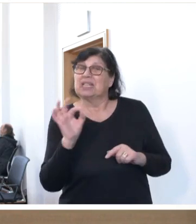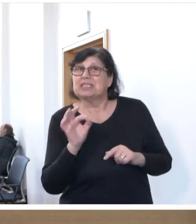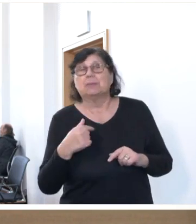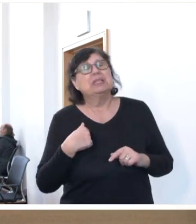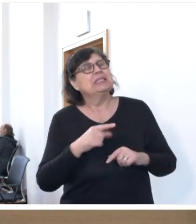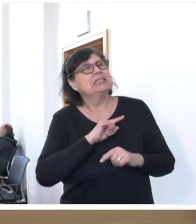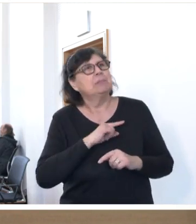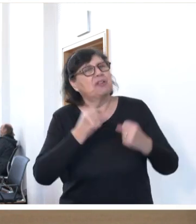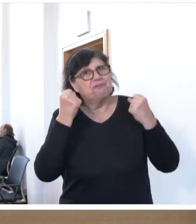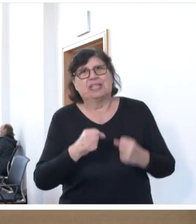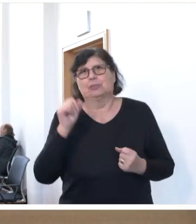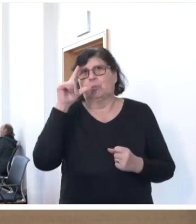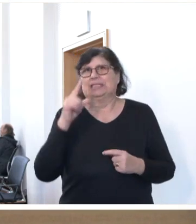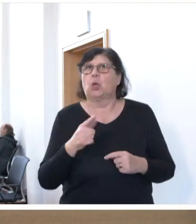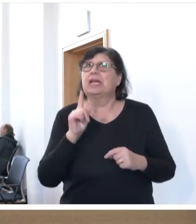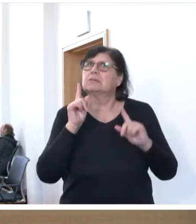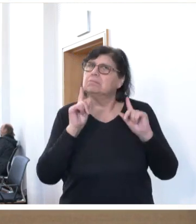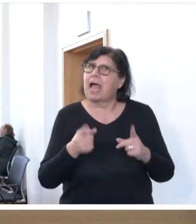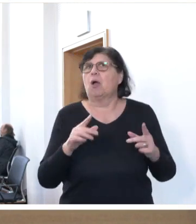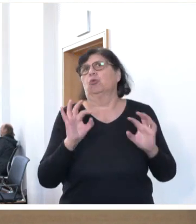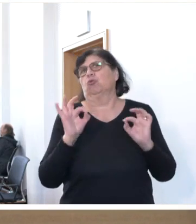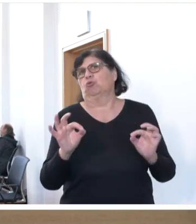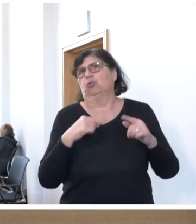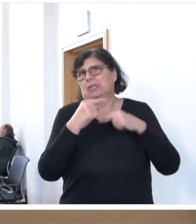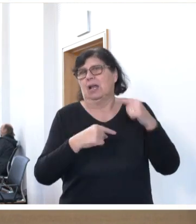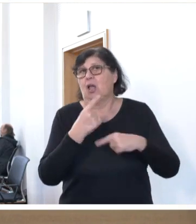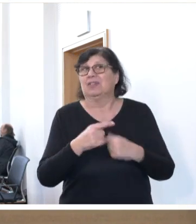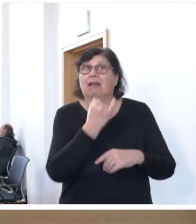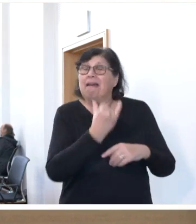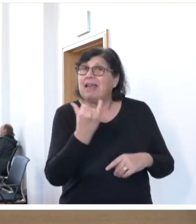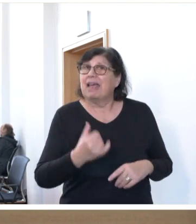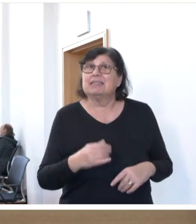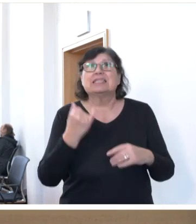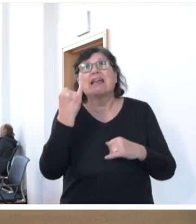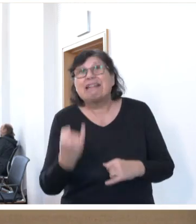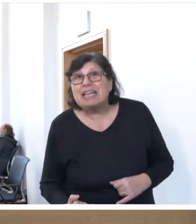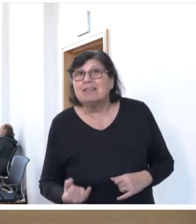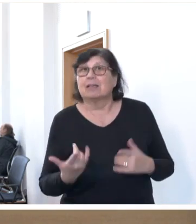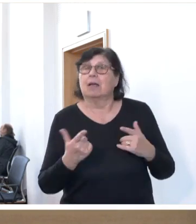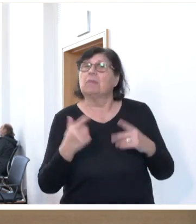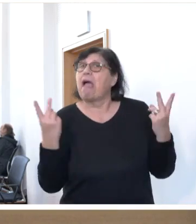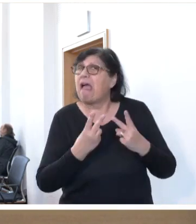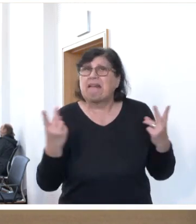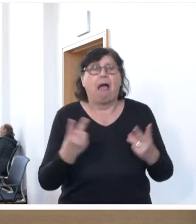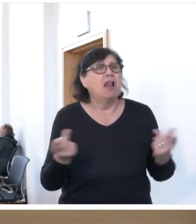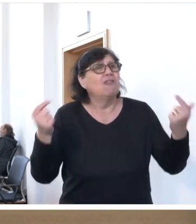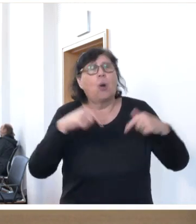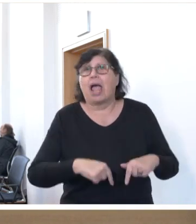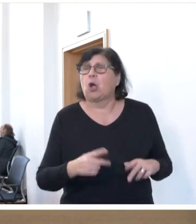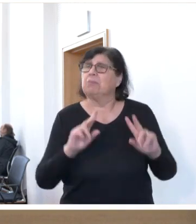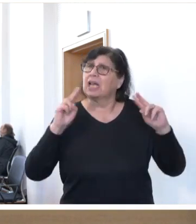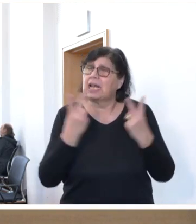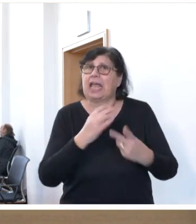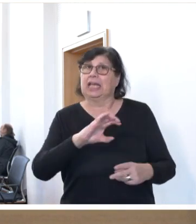überzeugt, auch auszahlt. Damit jedes Kind unabhängig von seiner Herkunft die gleichen Chancen